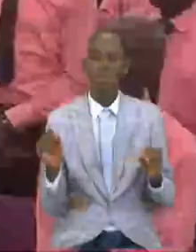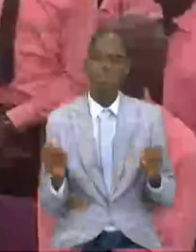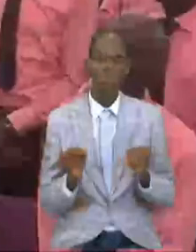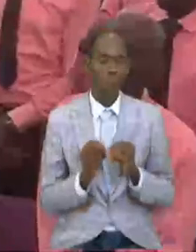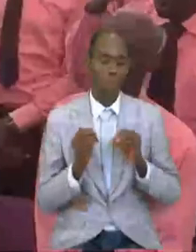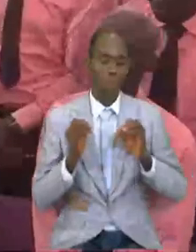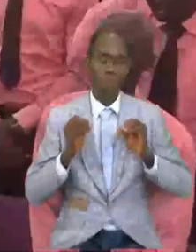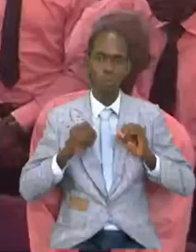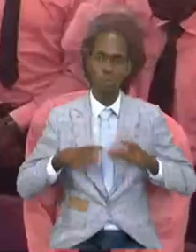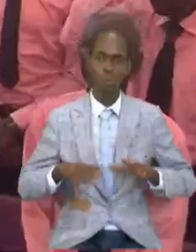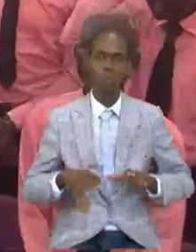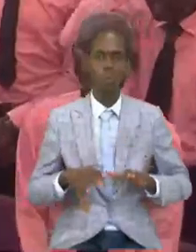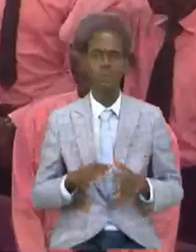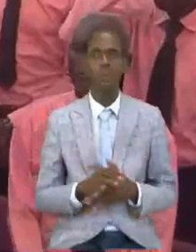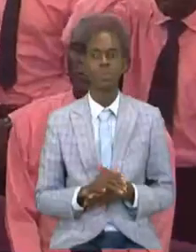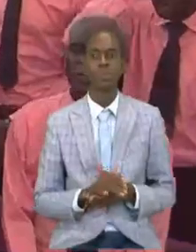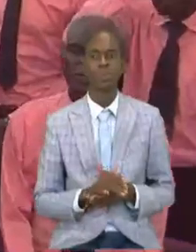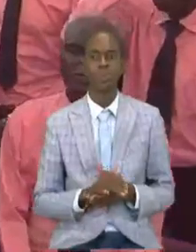Il n'y a plus de dépression,